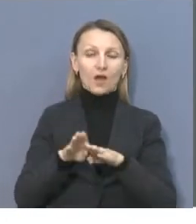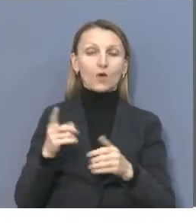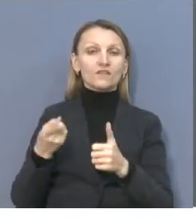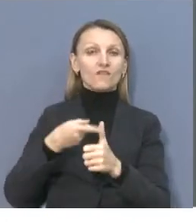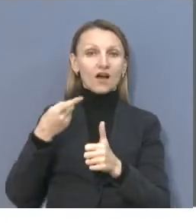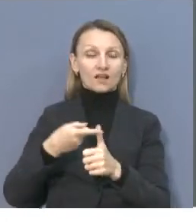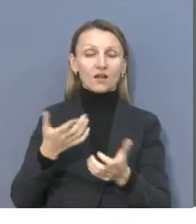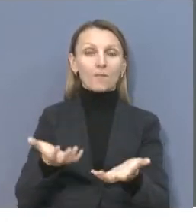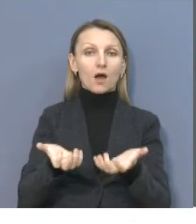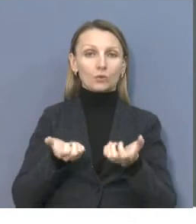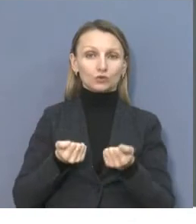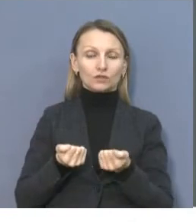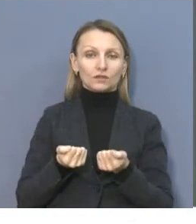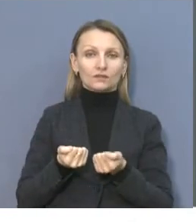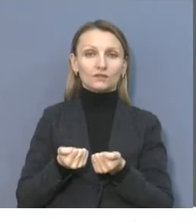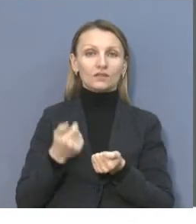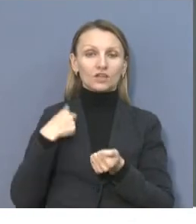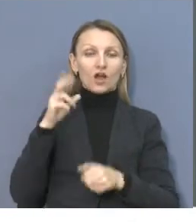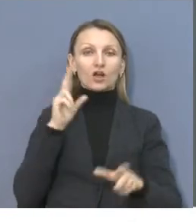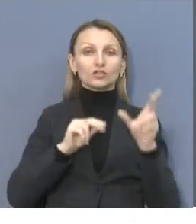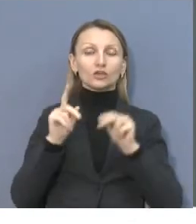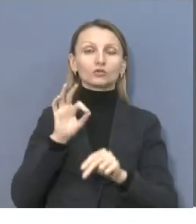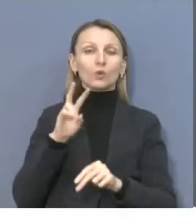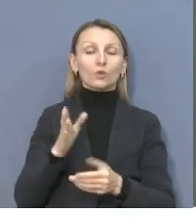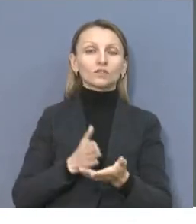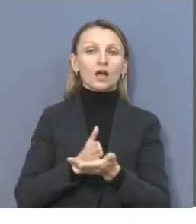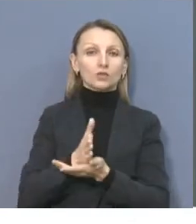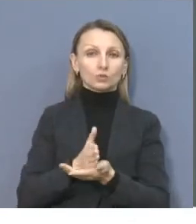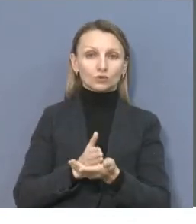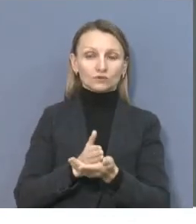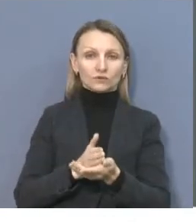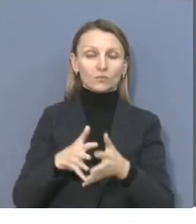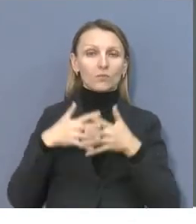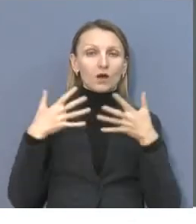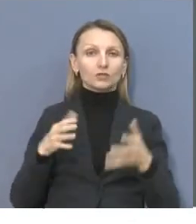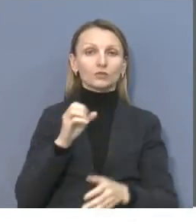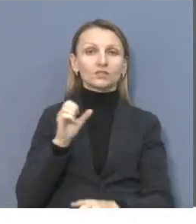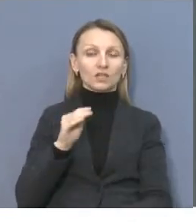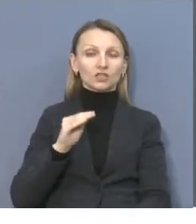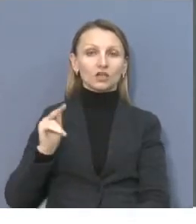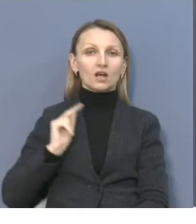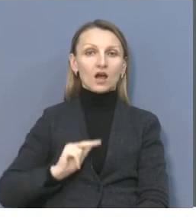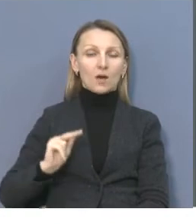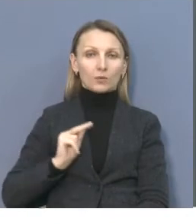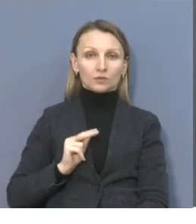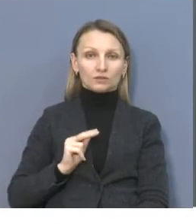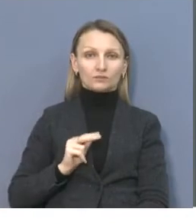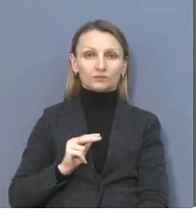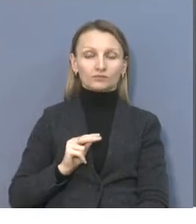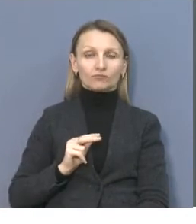все таки я считаю что он заслуживает у него очень большой старше работы нашей санитарной службе работа